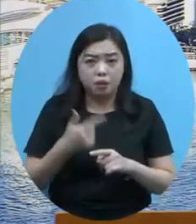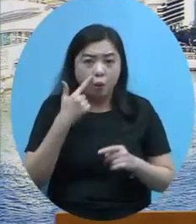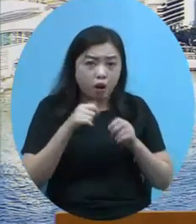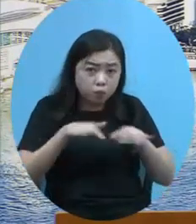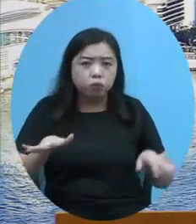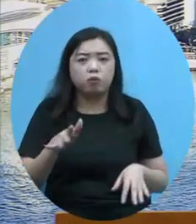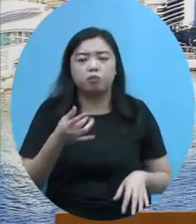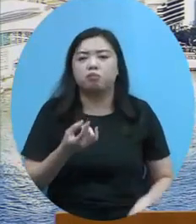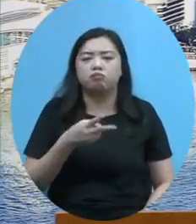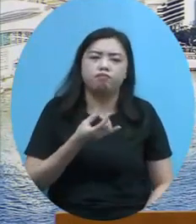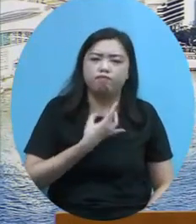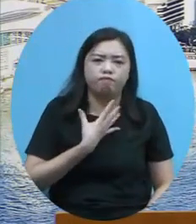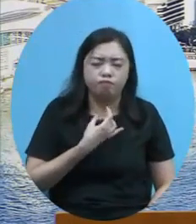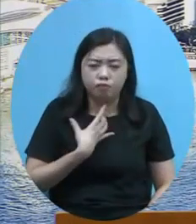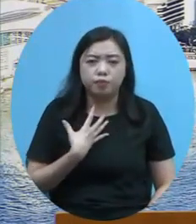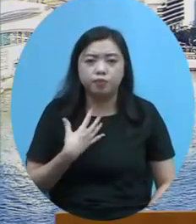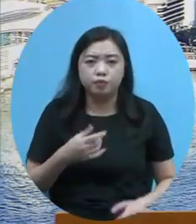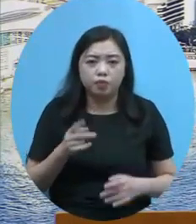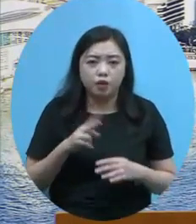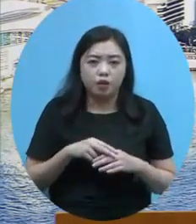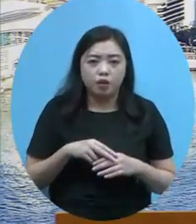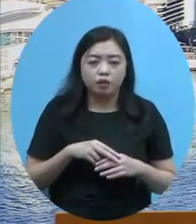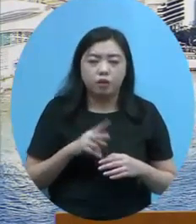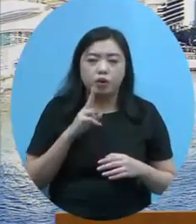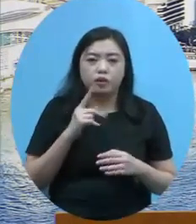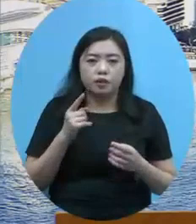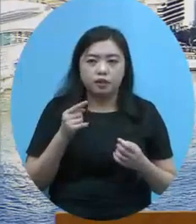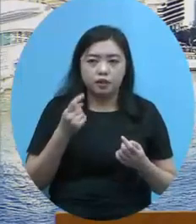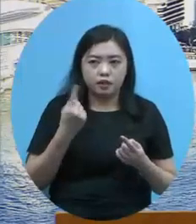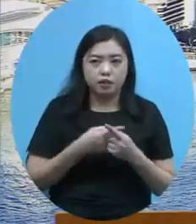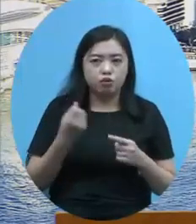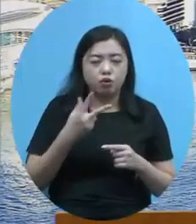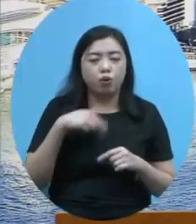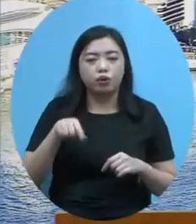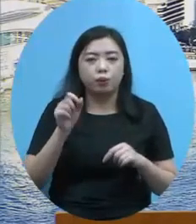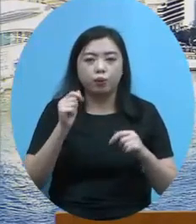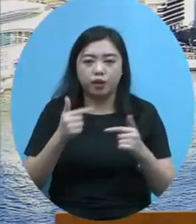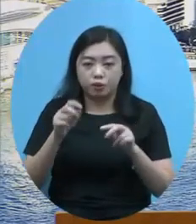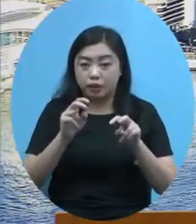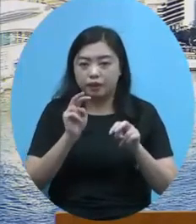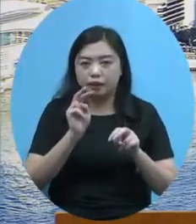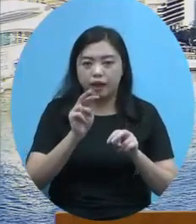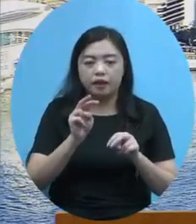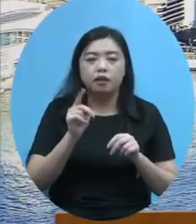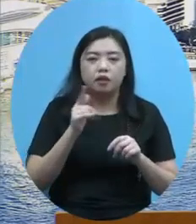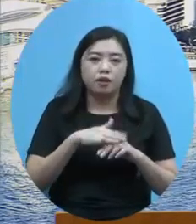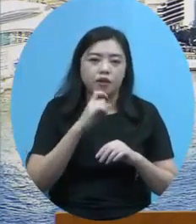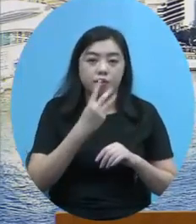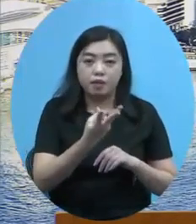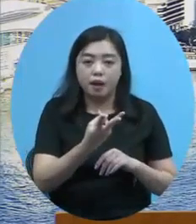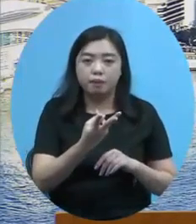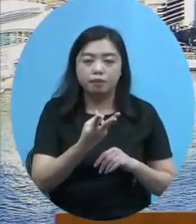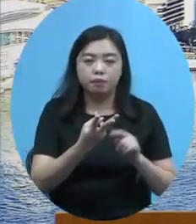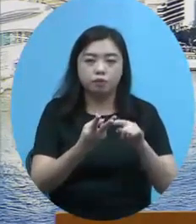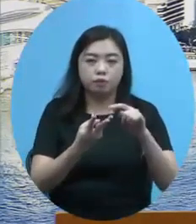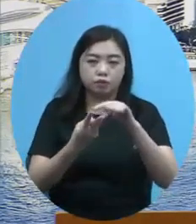發，或者係即係出現眾多個案。咁我哋都要再睇住先嘅。咁三個個案可能本身之間咧都